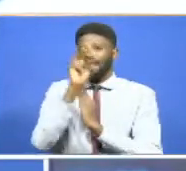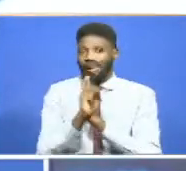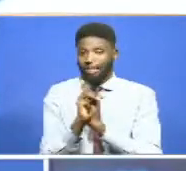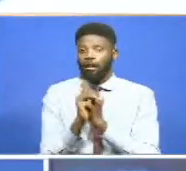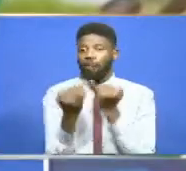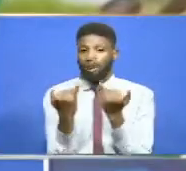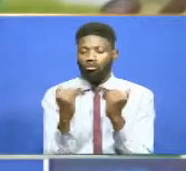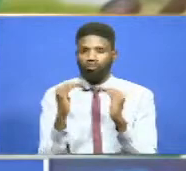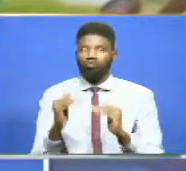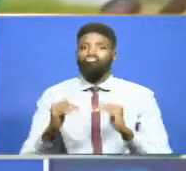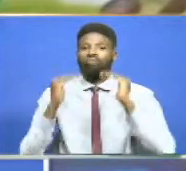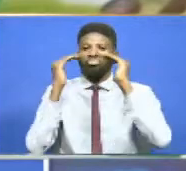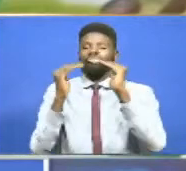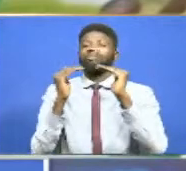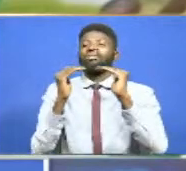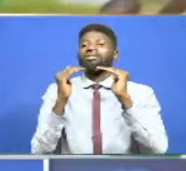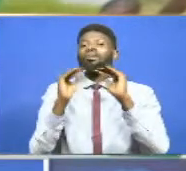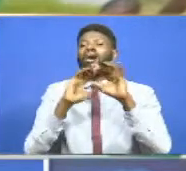5.